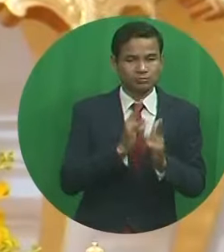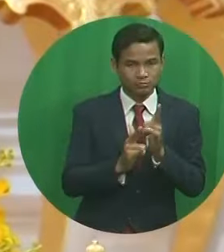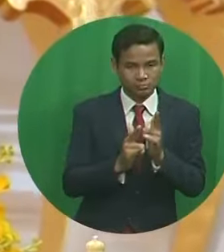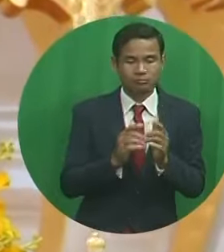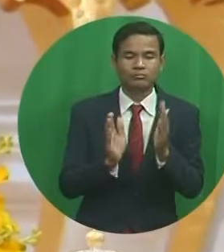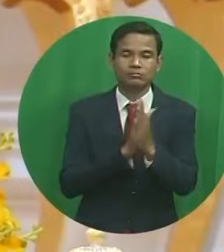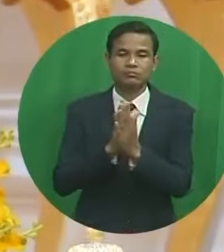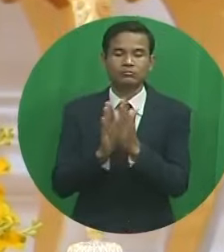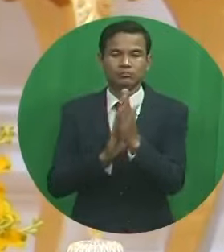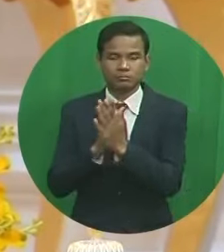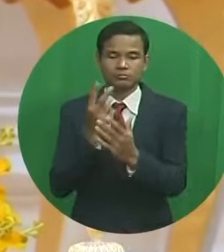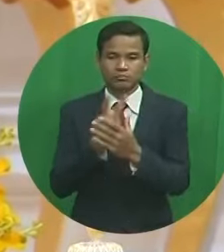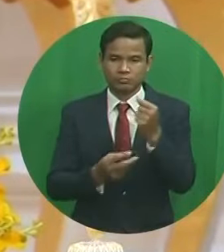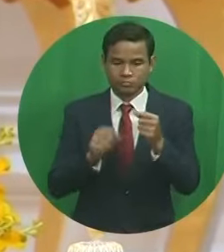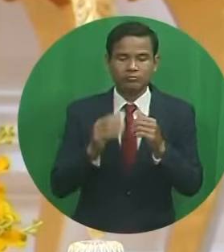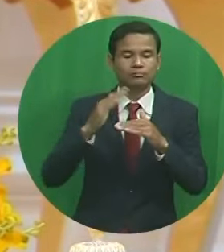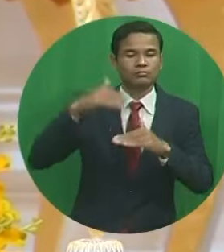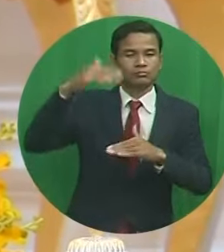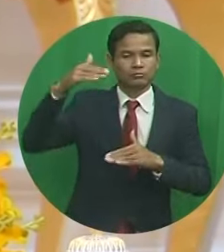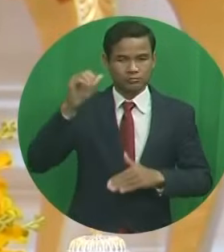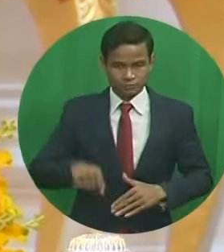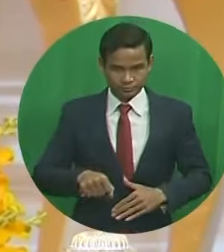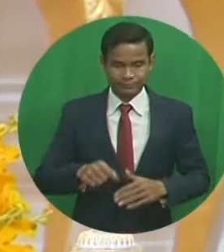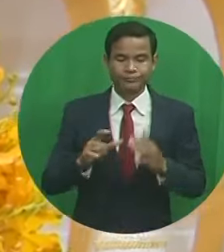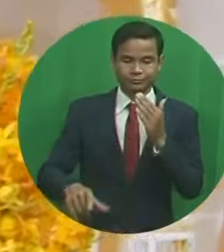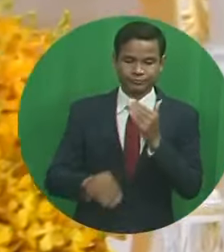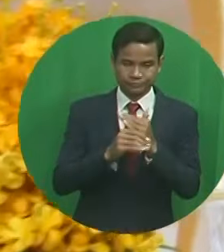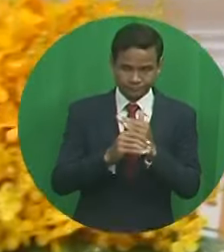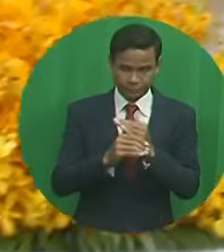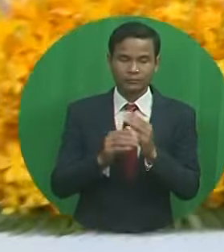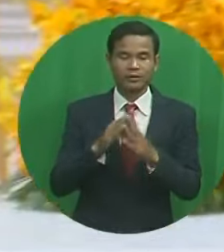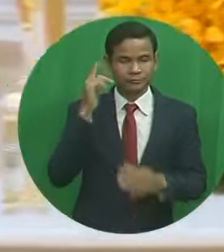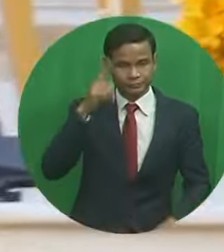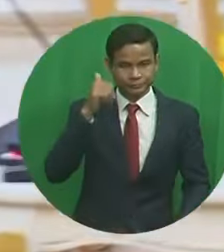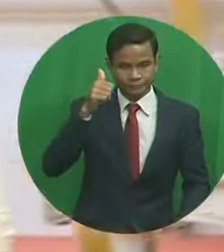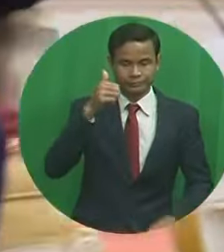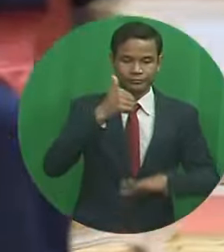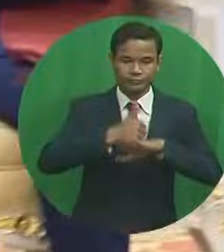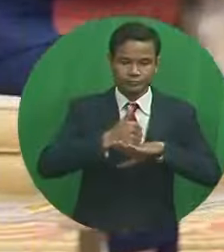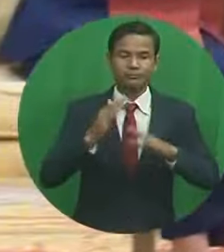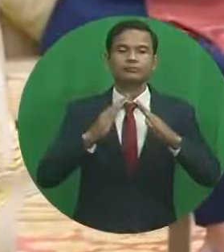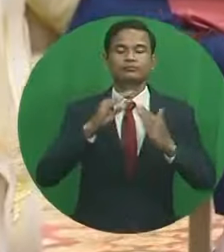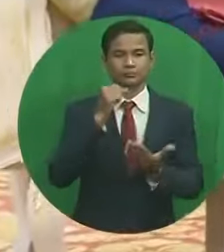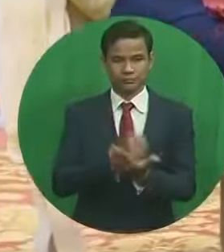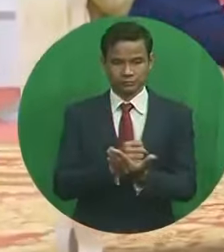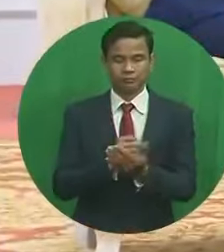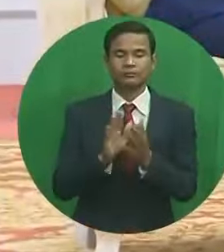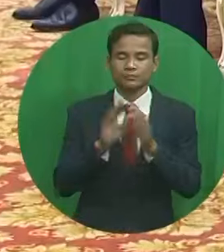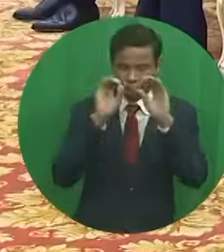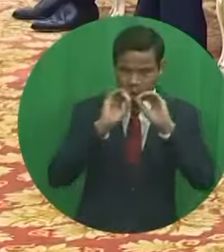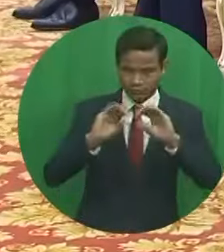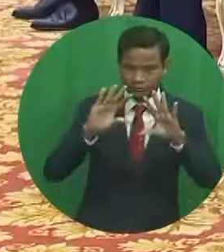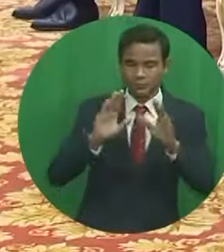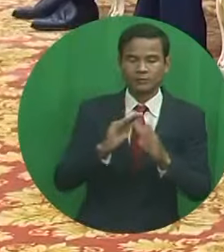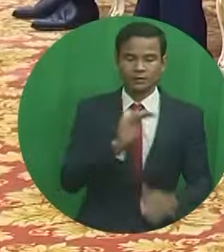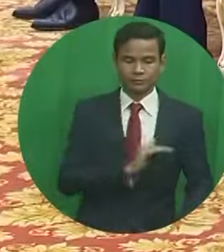វាងប្រទេសទាំងពីរឲ្យកាន់តែរីកចម្រើនបន្ថែមលើនេះលោកជំទាវឯកអគ្គរដ្ឋទូតក៏បានគោរពជម្រាបជូនសម្ដេច